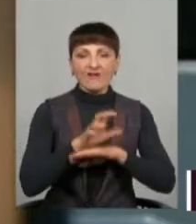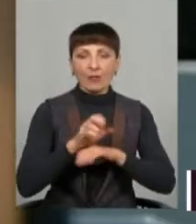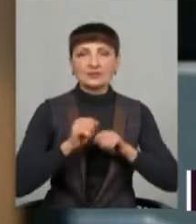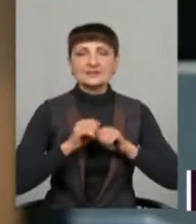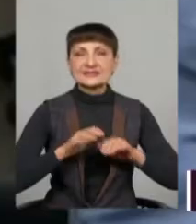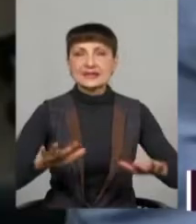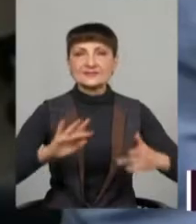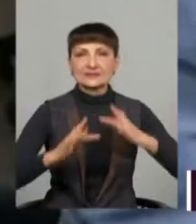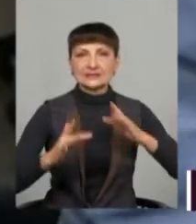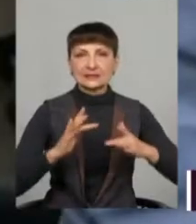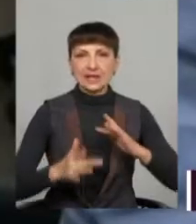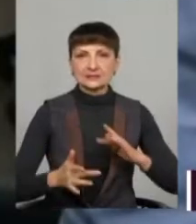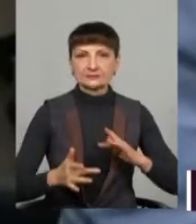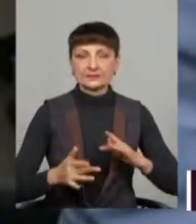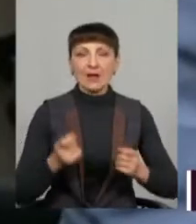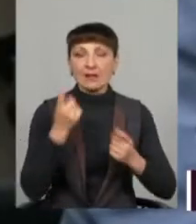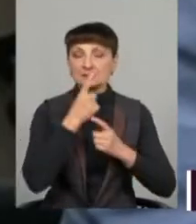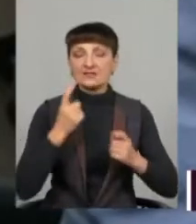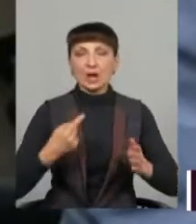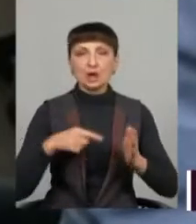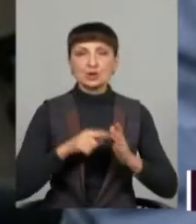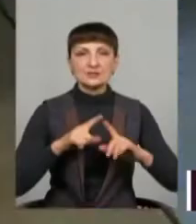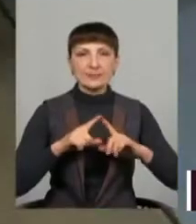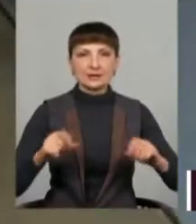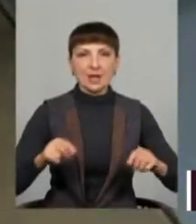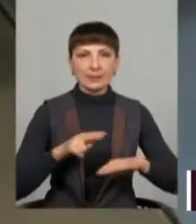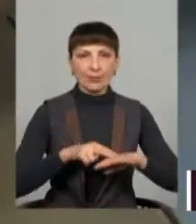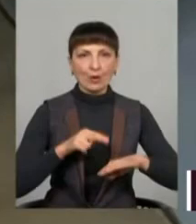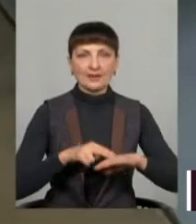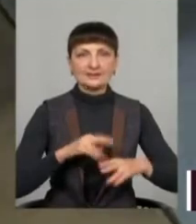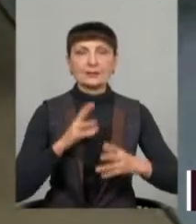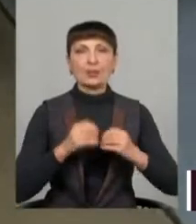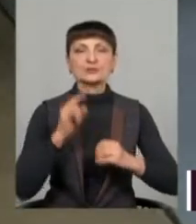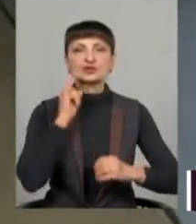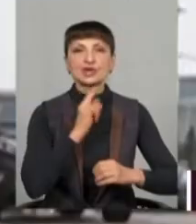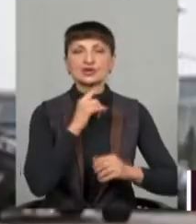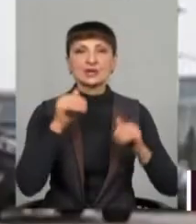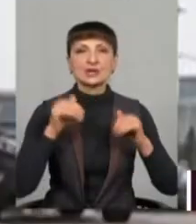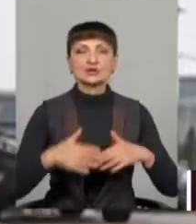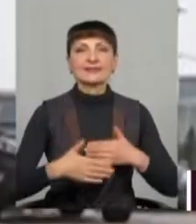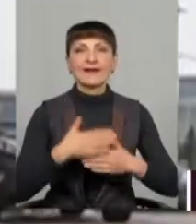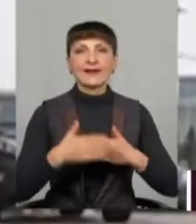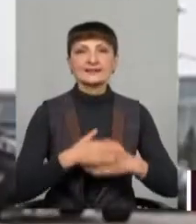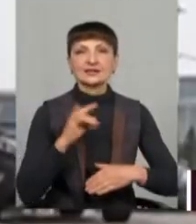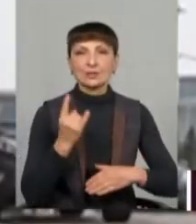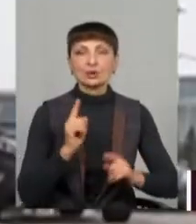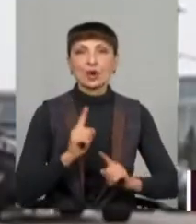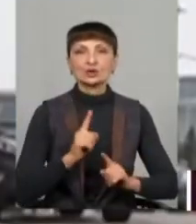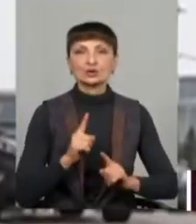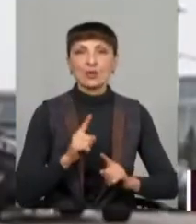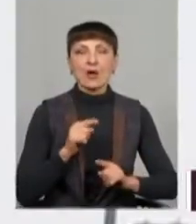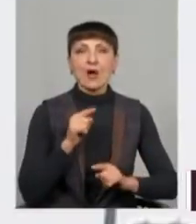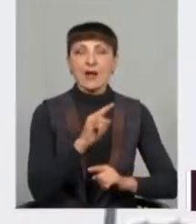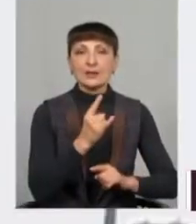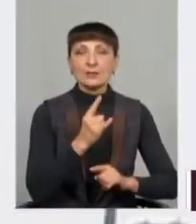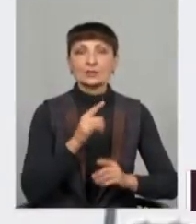распространили интернет-пользователи. Как заявили в городском департаменте полиции, таким образом женщина решила наказать ребенка за то, что он